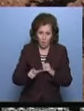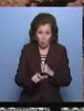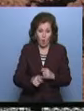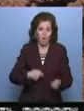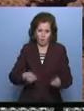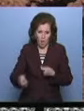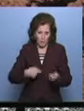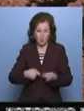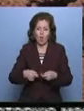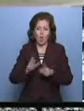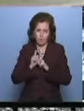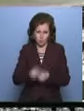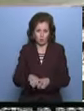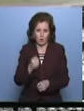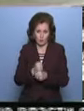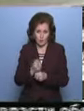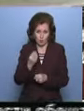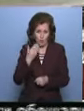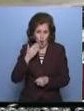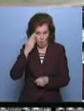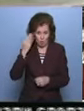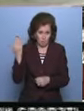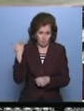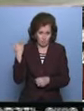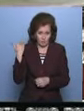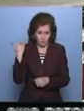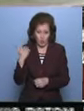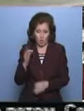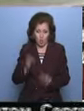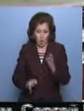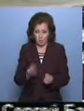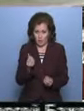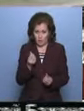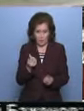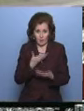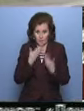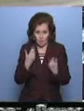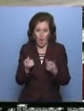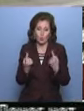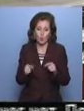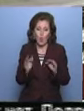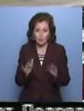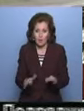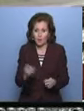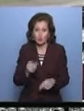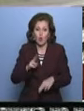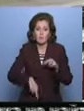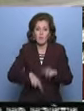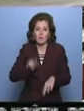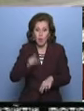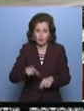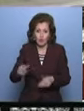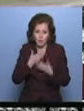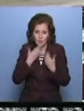обещали сделать еще летом. Одно дело, нормальных денег нет для того, чтобы взять. Другое дело, еще и подрядчика не найти, потому что